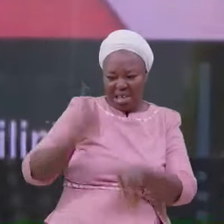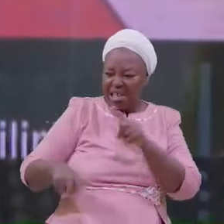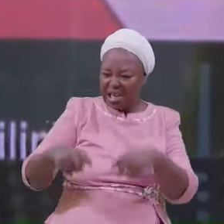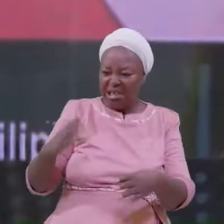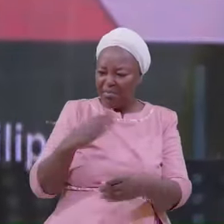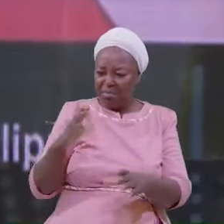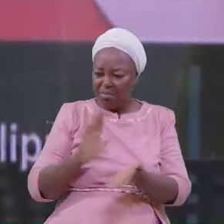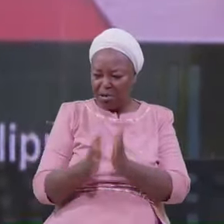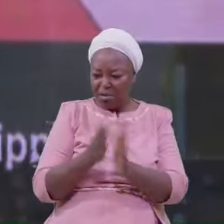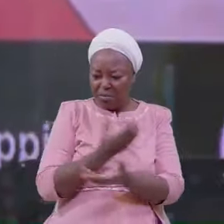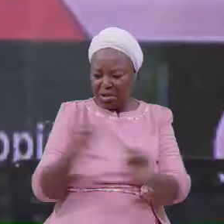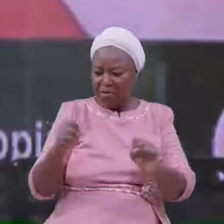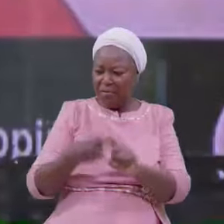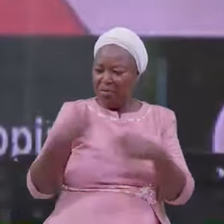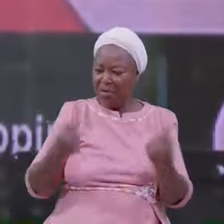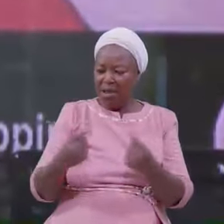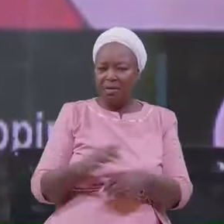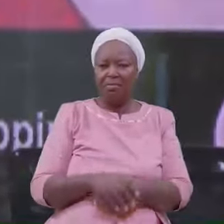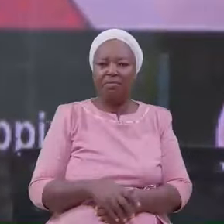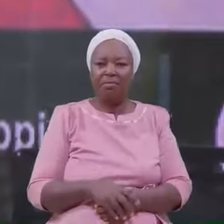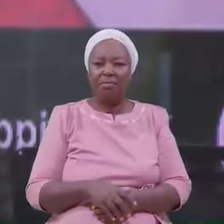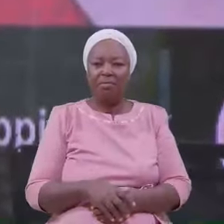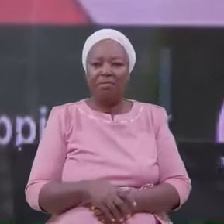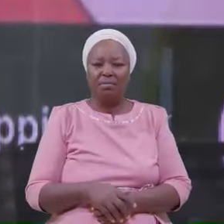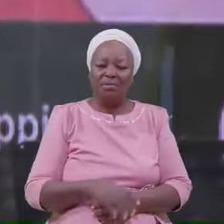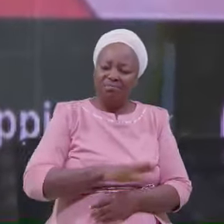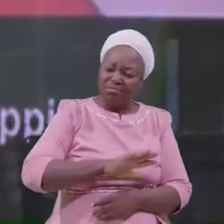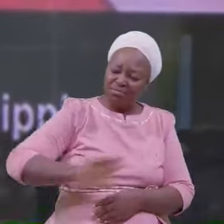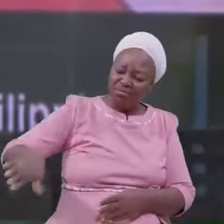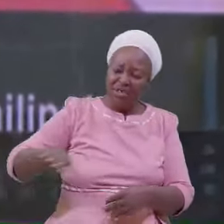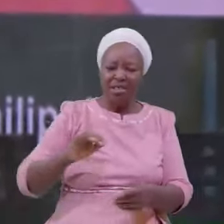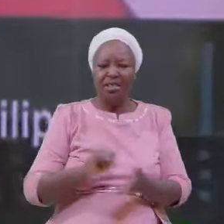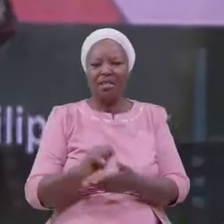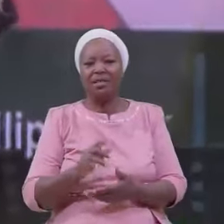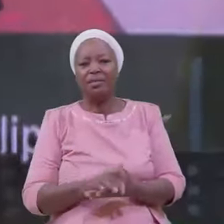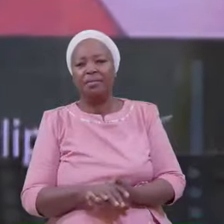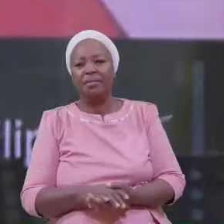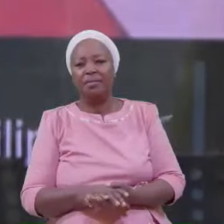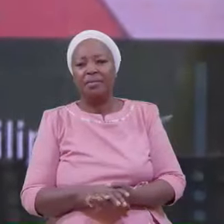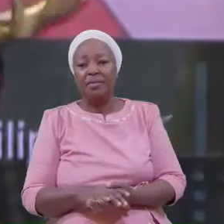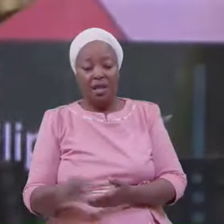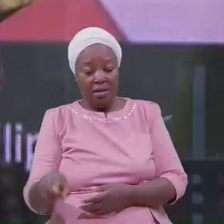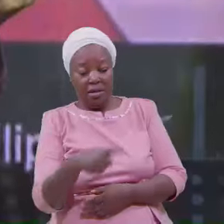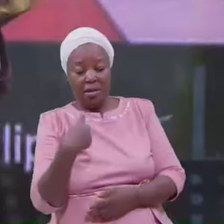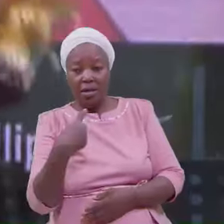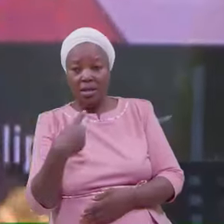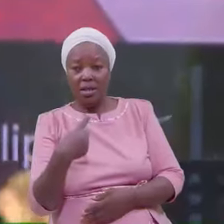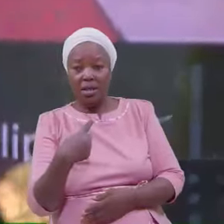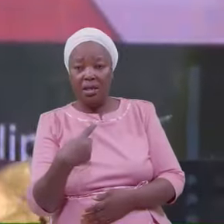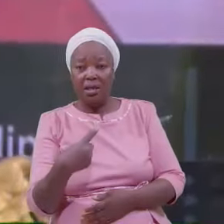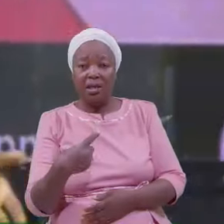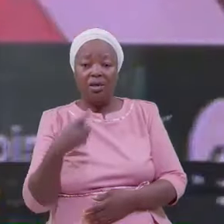Ang kapareh mong tao, hindi may liligtas. Don't look at that. Huwag mong they say, you've gone so far,